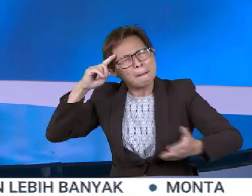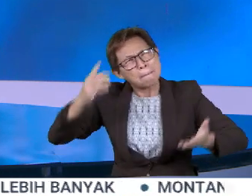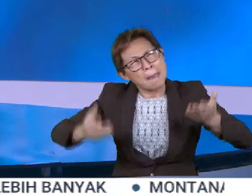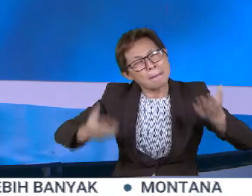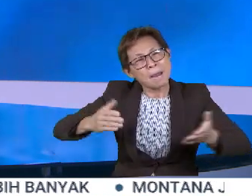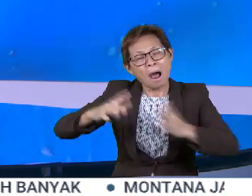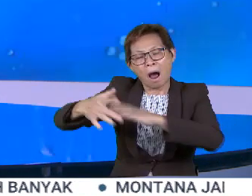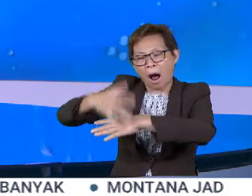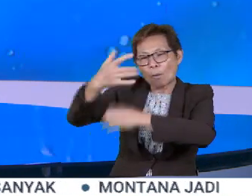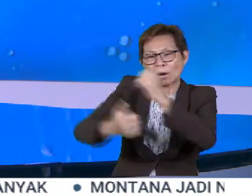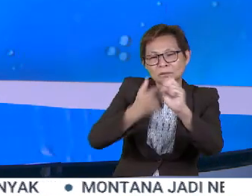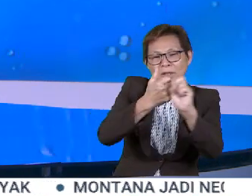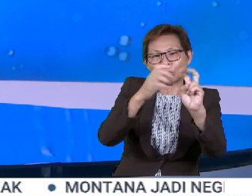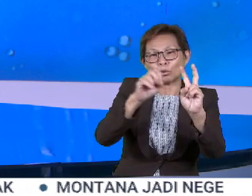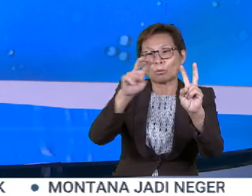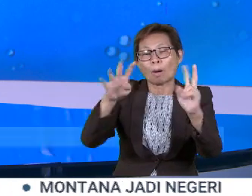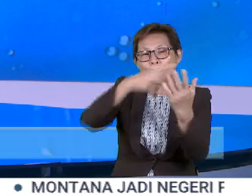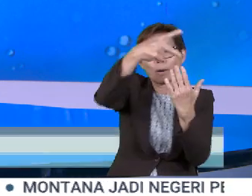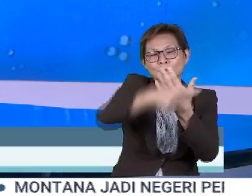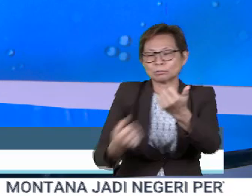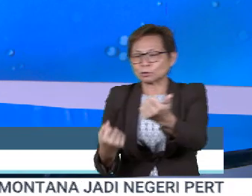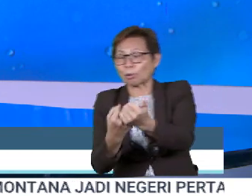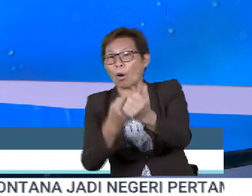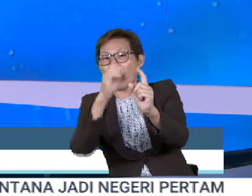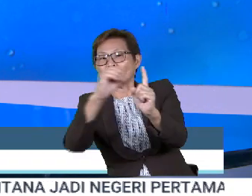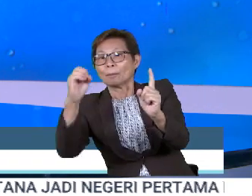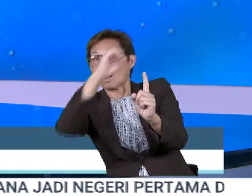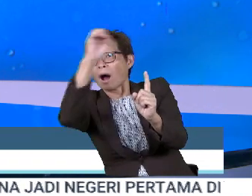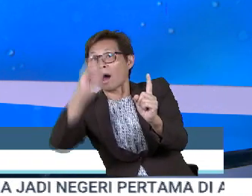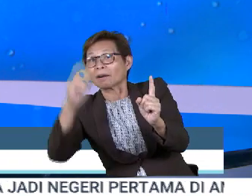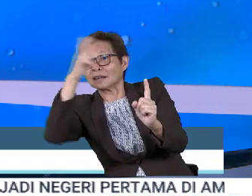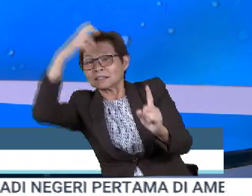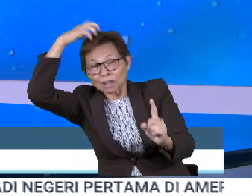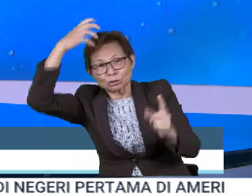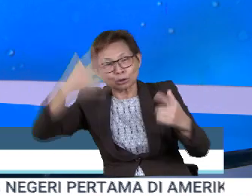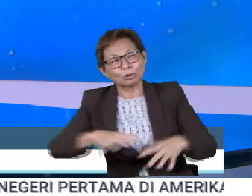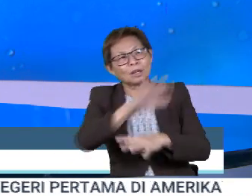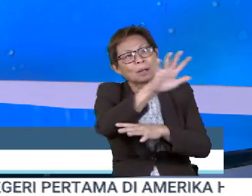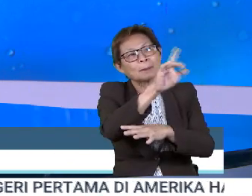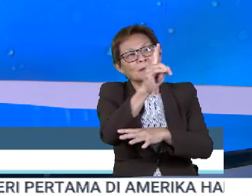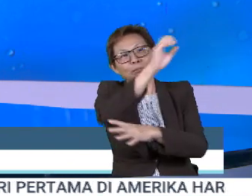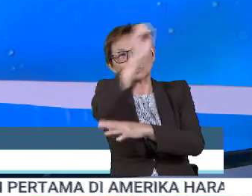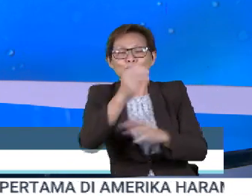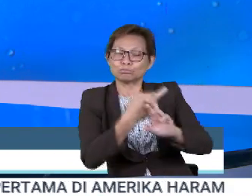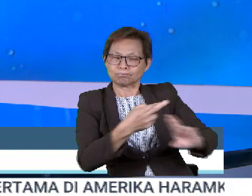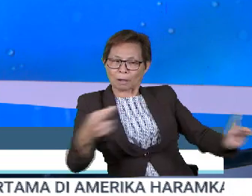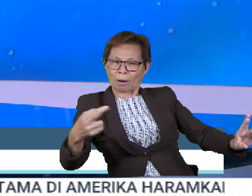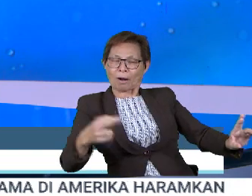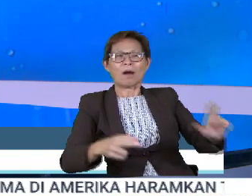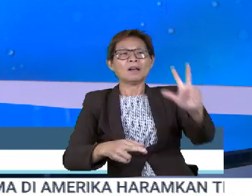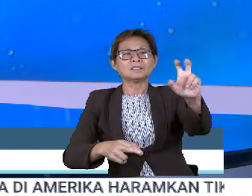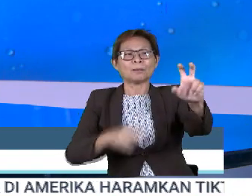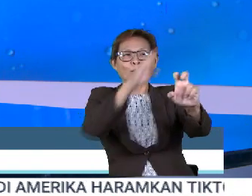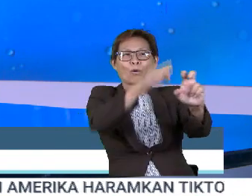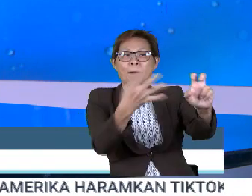beroperasi awal tahun depan. Projek yang dibiayai sepenuhnya kerajaan negeri itu kini 51% telah siap setakat 30